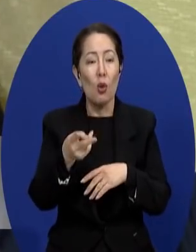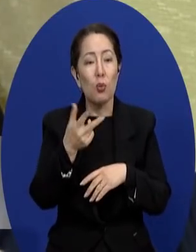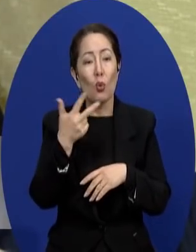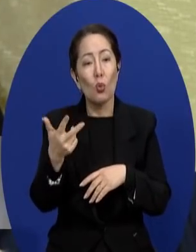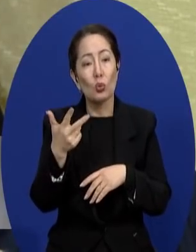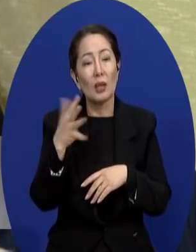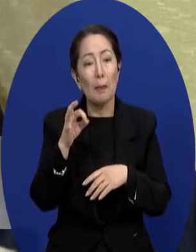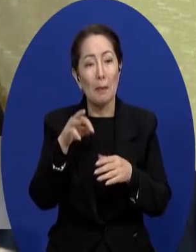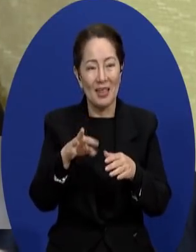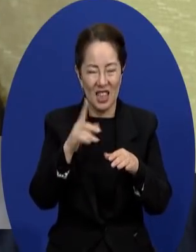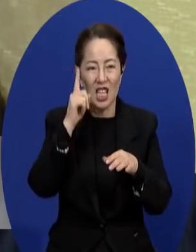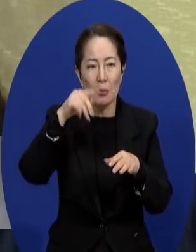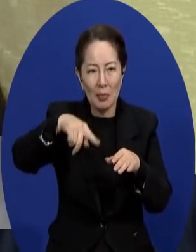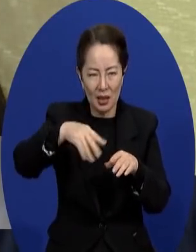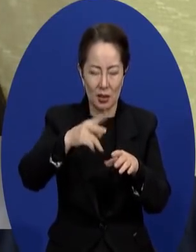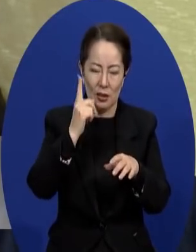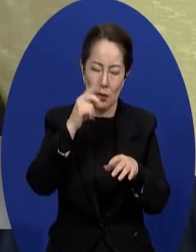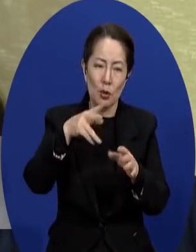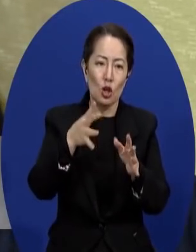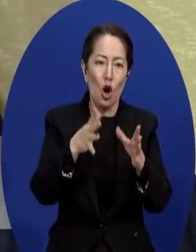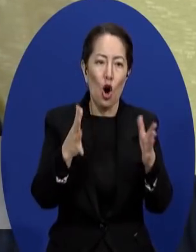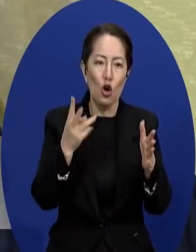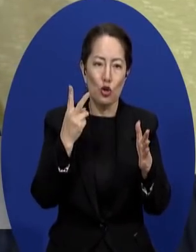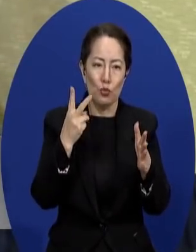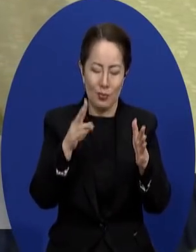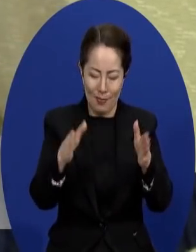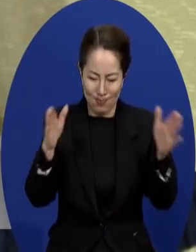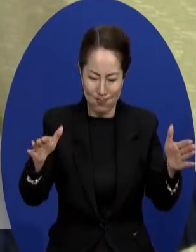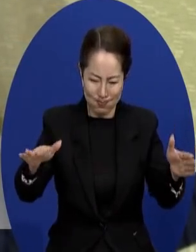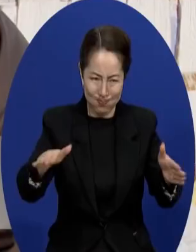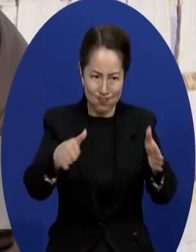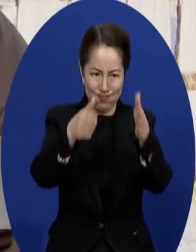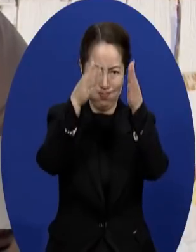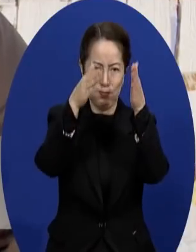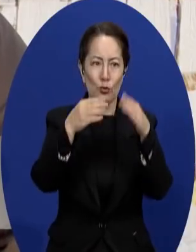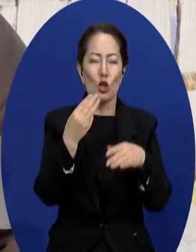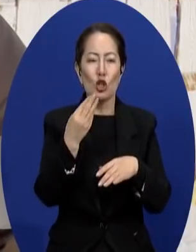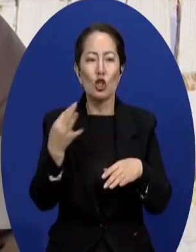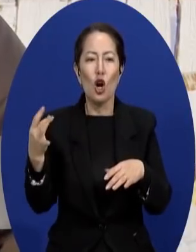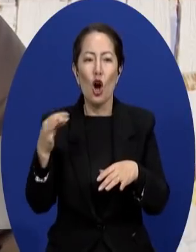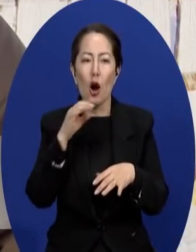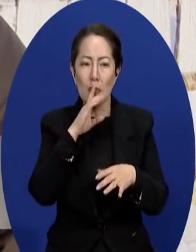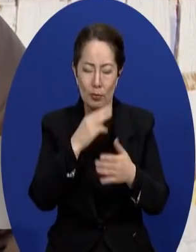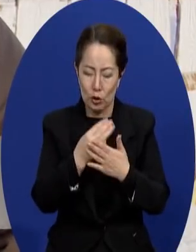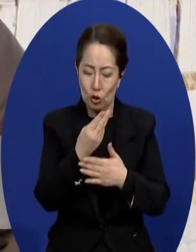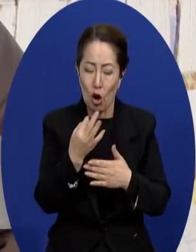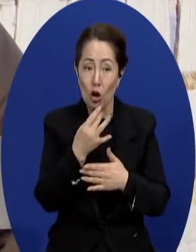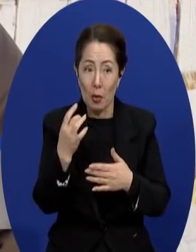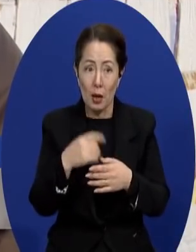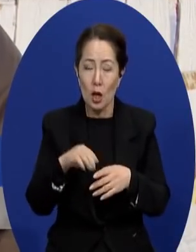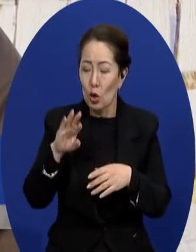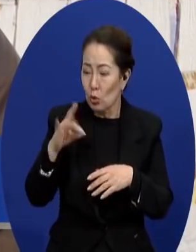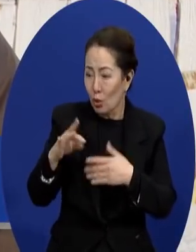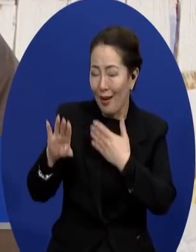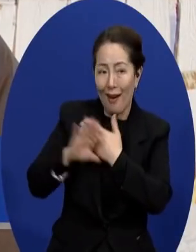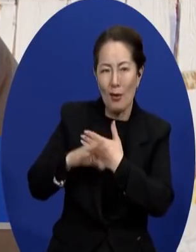2350 метрийн өндөртэй 2 метрийн суурьтай юм шорон даалан барья гэсэн юм шийдвэр гарсан. Одоогийн барих даалан бол зүгээр нөгөө төр